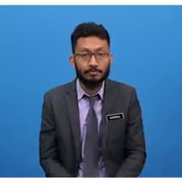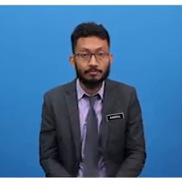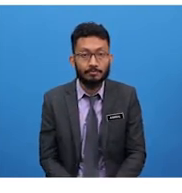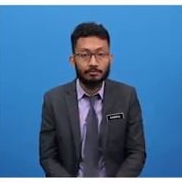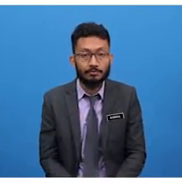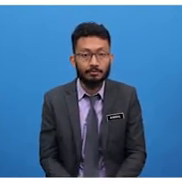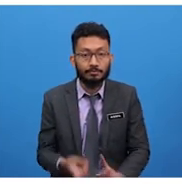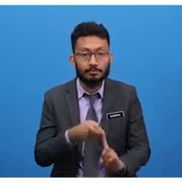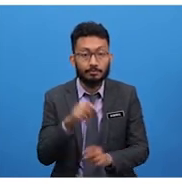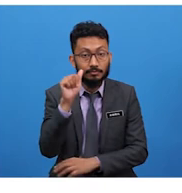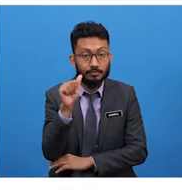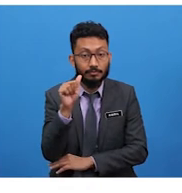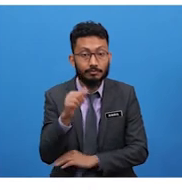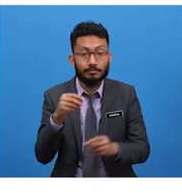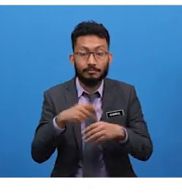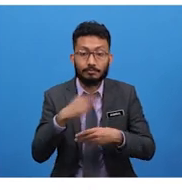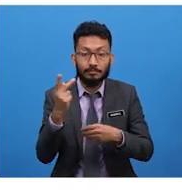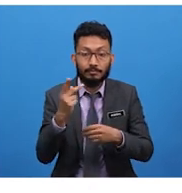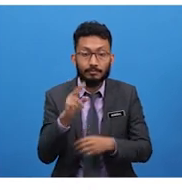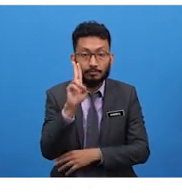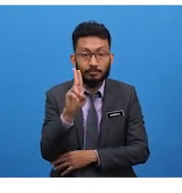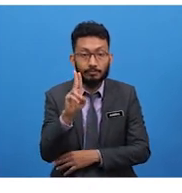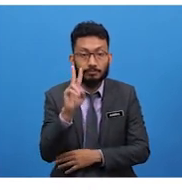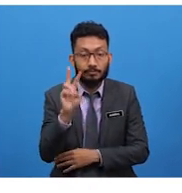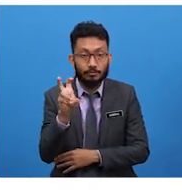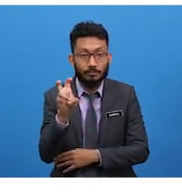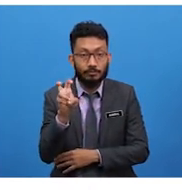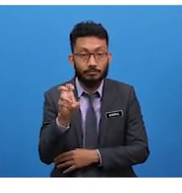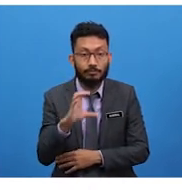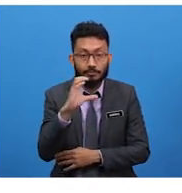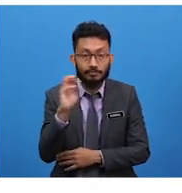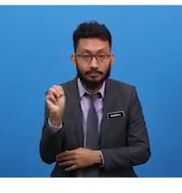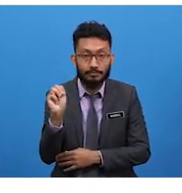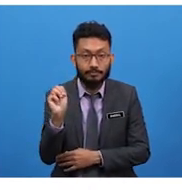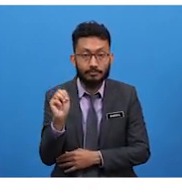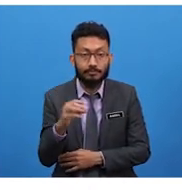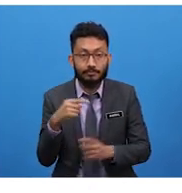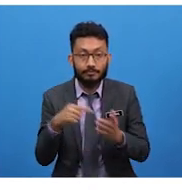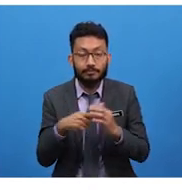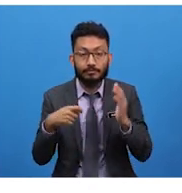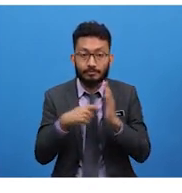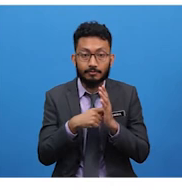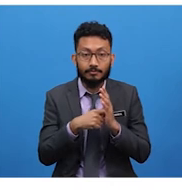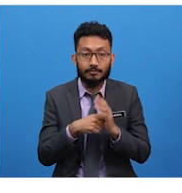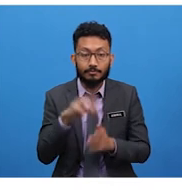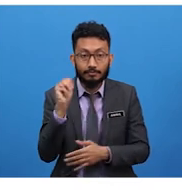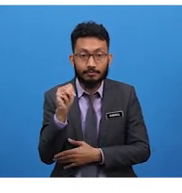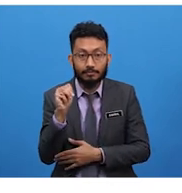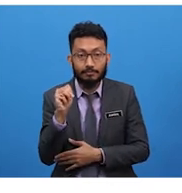Seterusnya, dari titik A, keluarkan sebanyak 20 cm dan tandakan sebagai titik